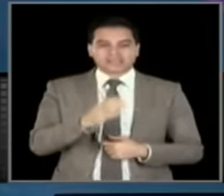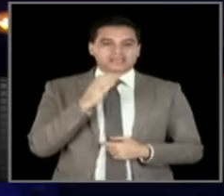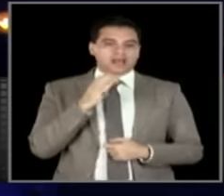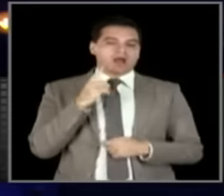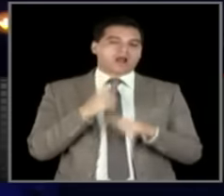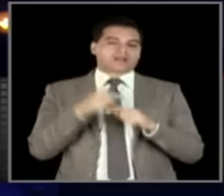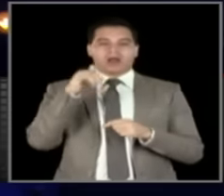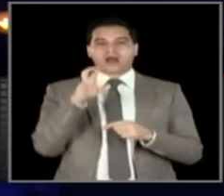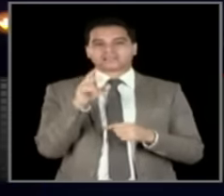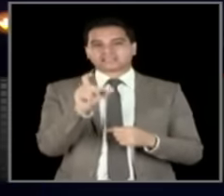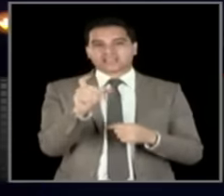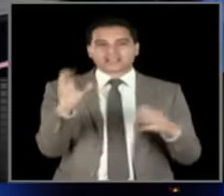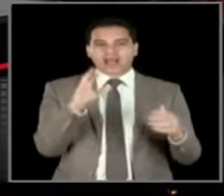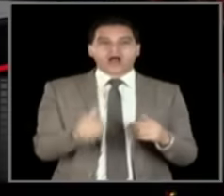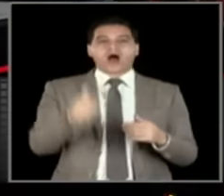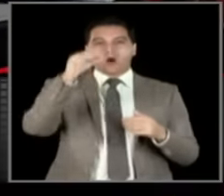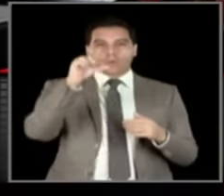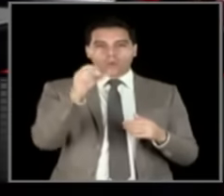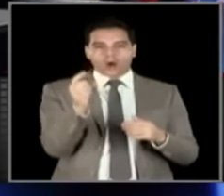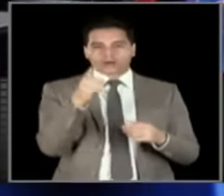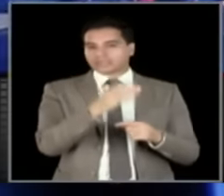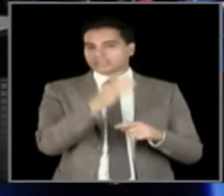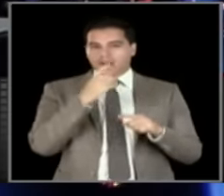أيزنهاور. إجابة خاطئة.